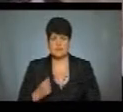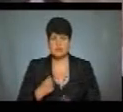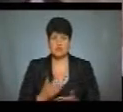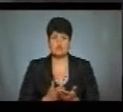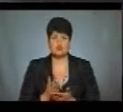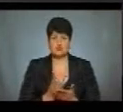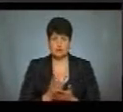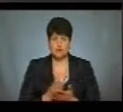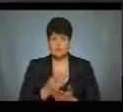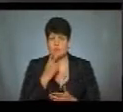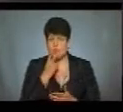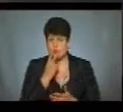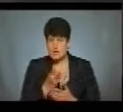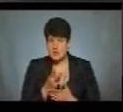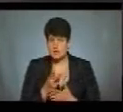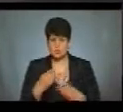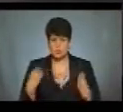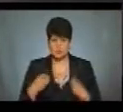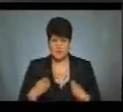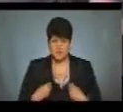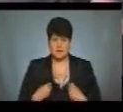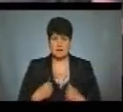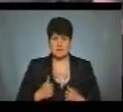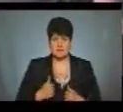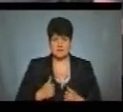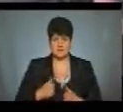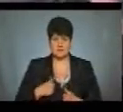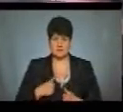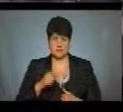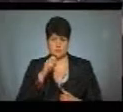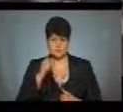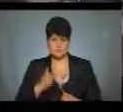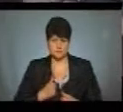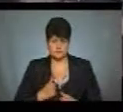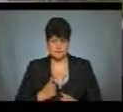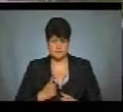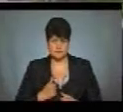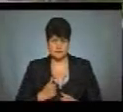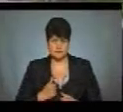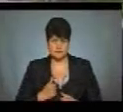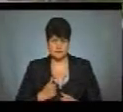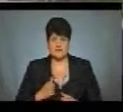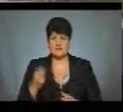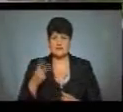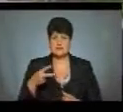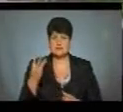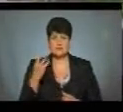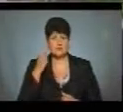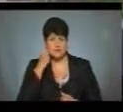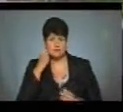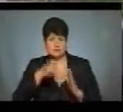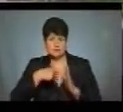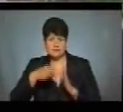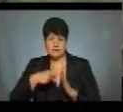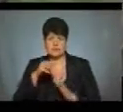Військовослужбовець Ігор показує обмундирування бійця Збройних сил України. Цього пристрою немає, вона має... 23-річний оператор Тарас